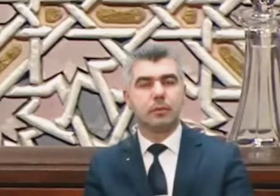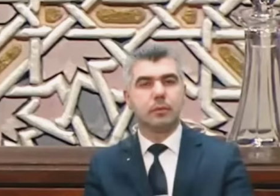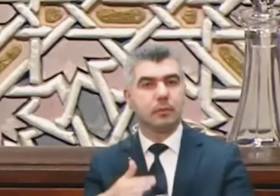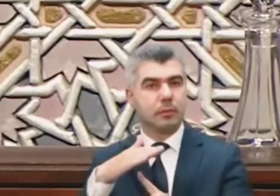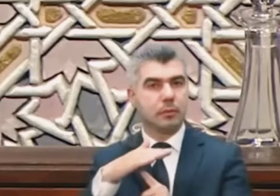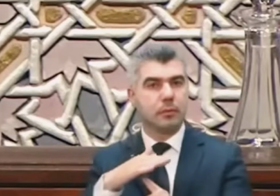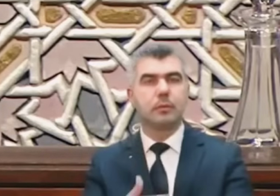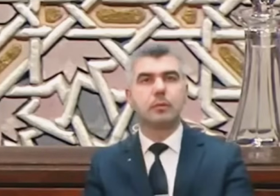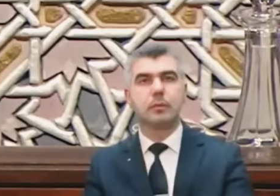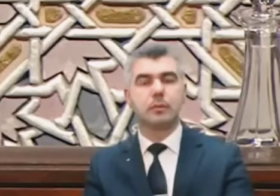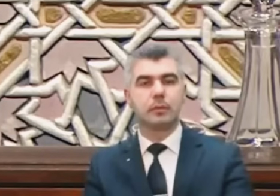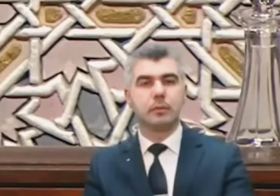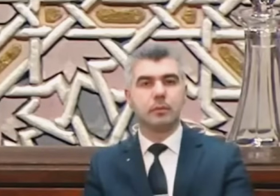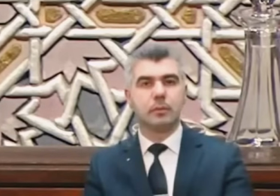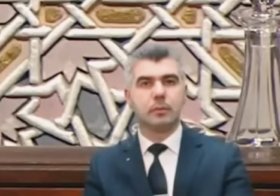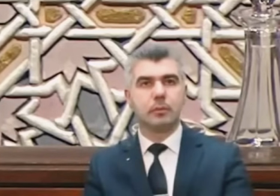أخرى